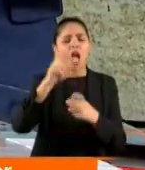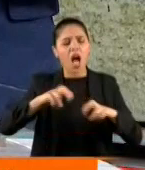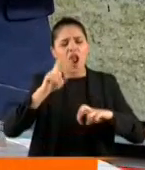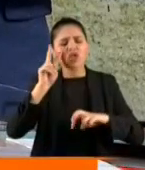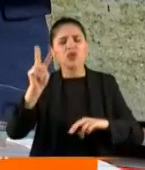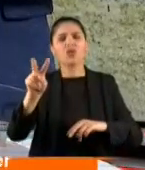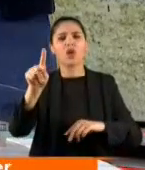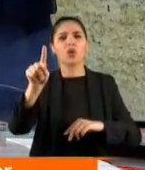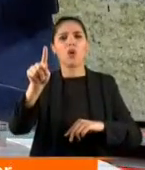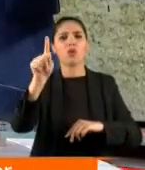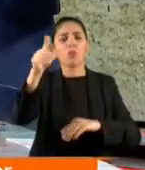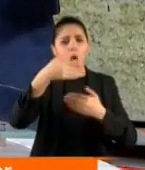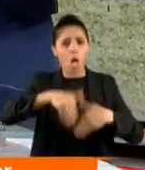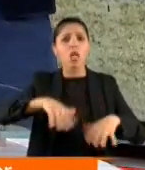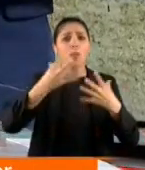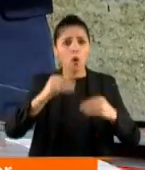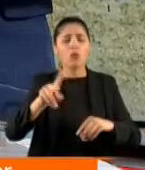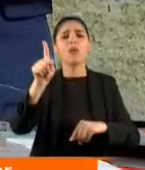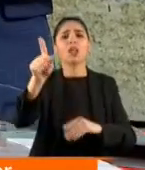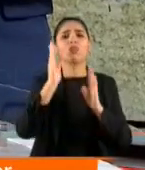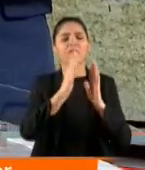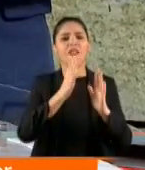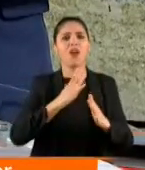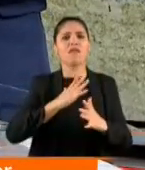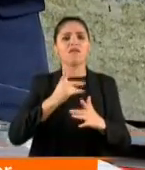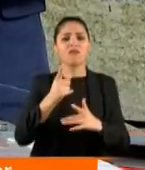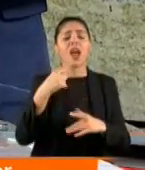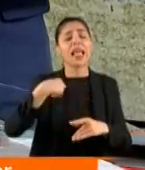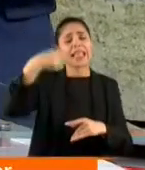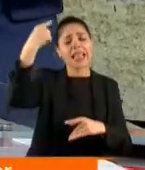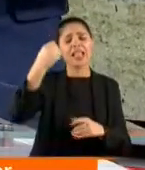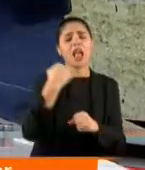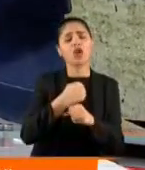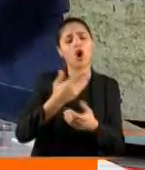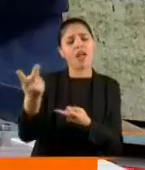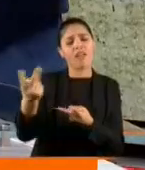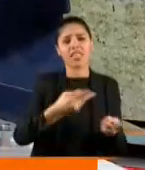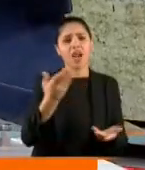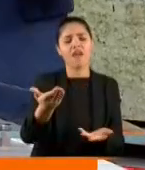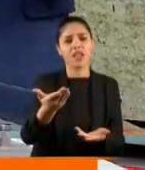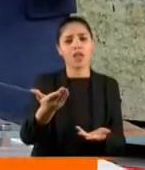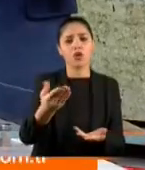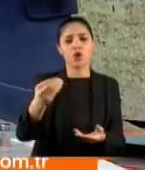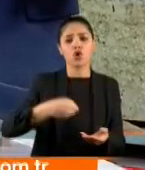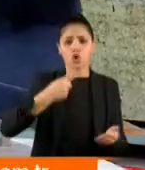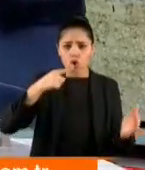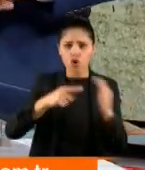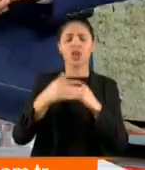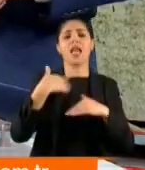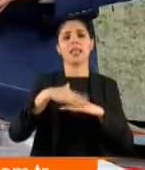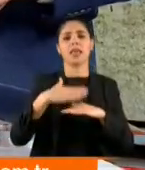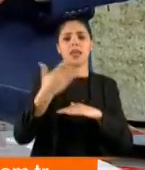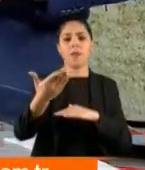gördük. Görünen o ki önlem alınmazsa da son olmayacak. Onun için yetkilileri göreve davet ediyoruz şu anda bu ekrandan. Yani suç duyurusunda bulunuyoruz